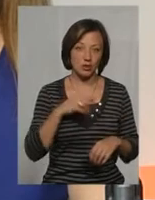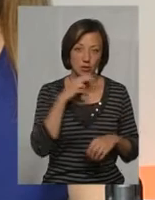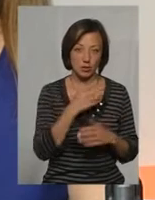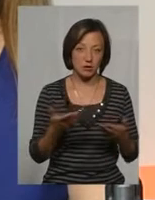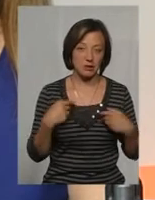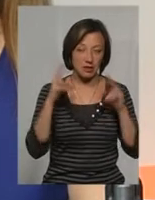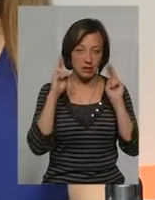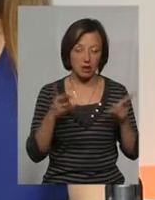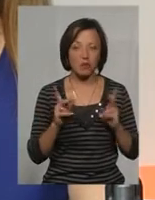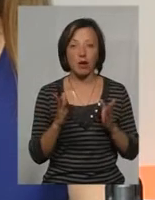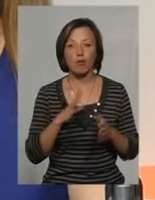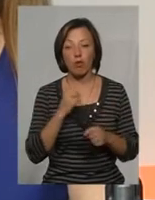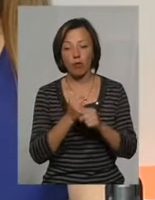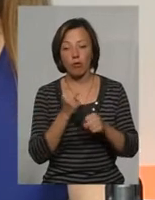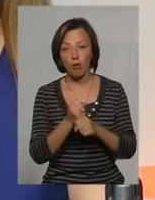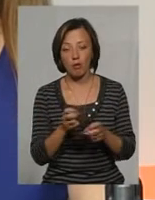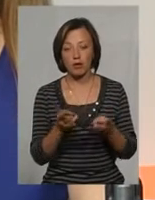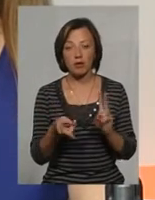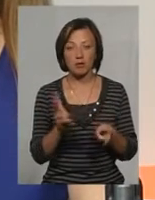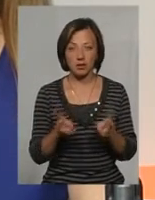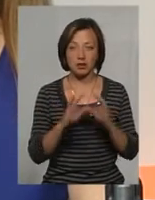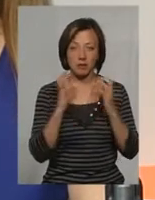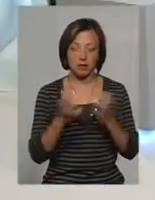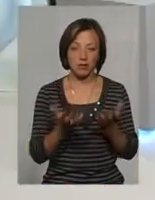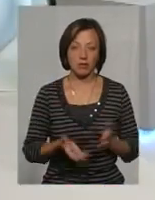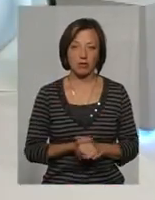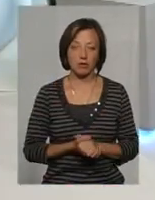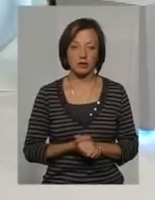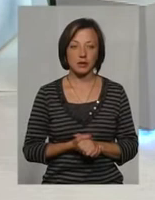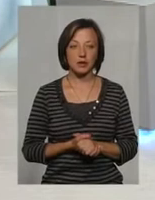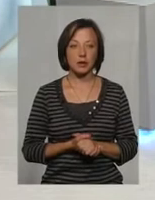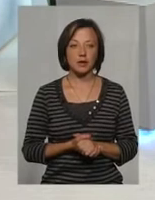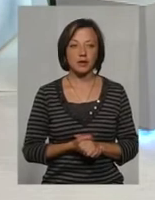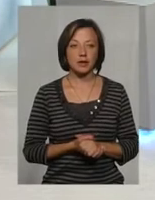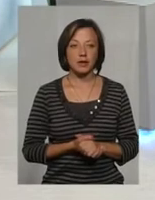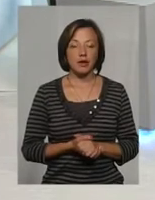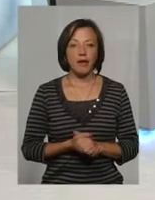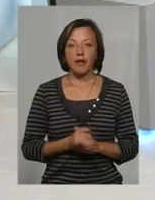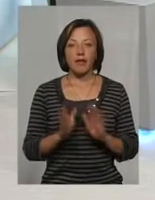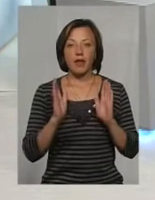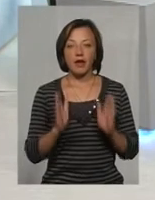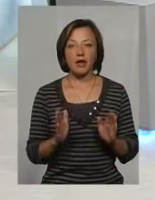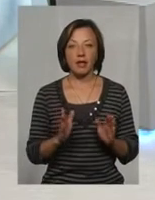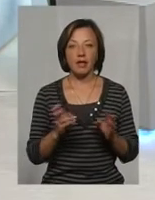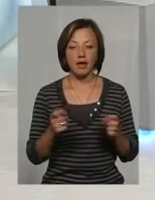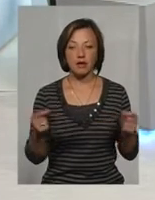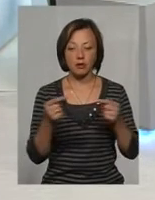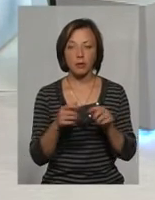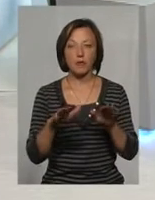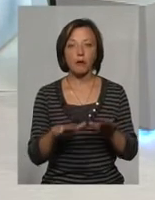отруїтися. Ми не знаємо, як воно було оброблено і як воно зберігалося. Тобто не тільки несанкціоновані